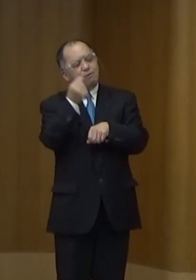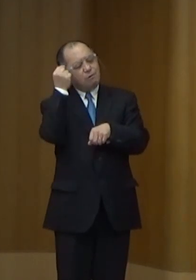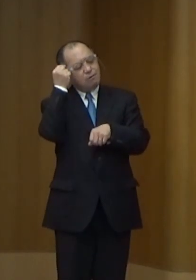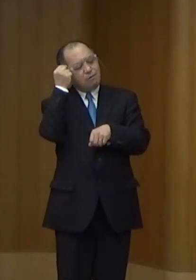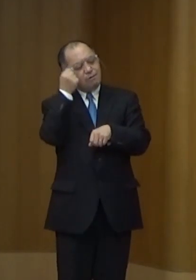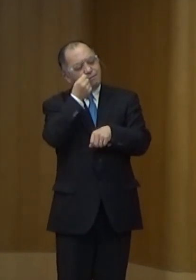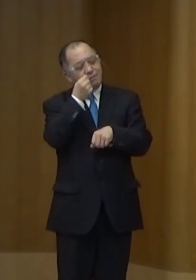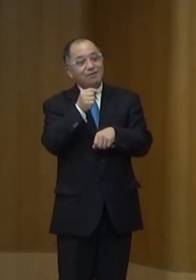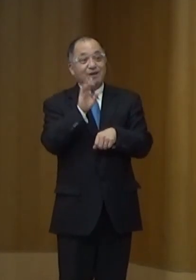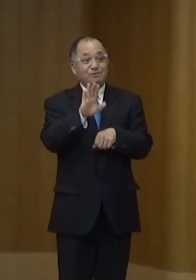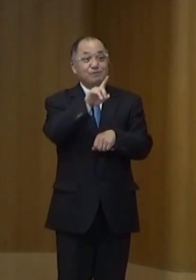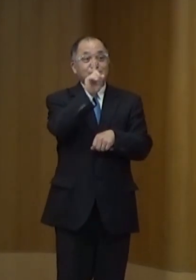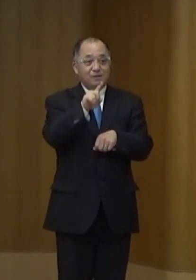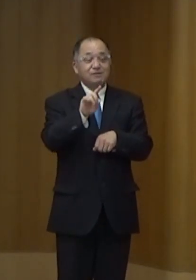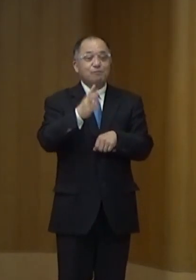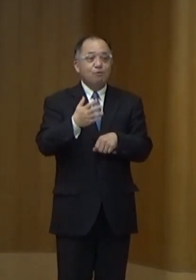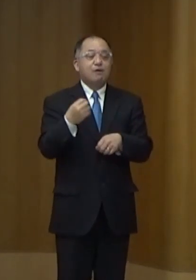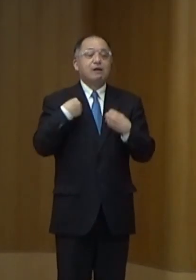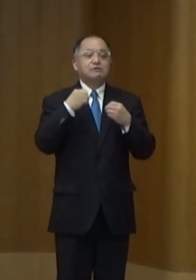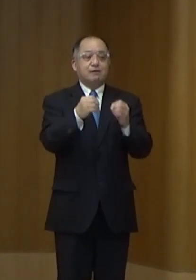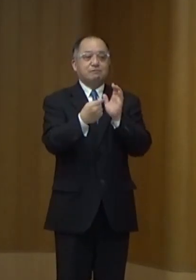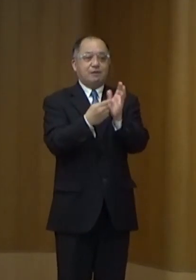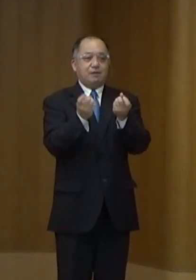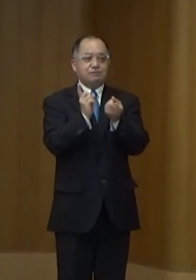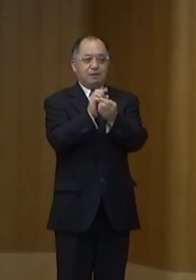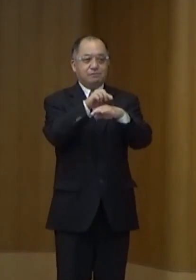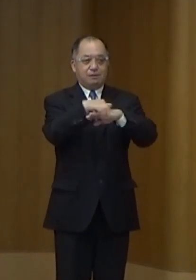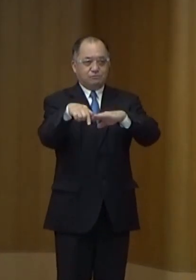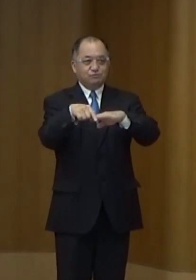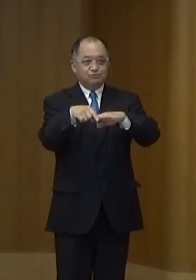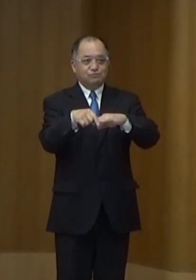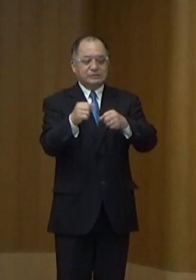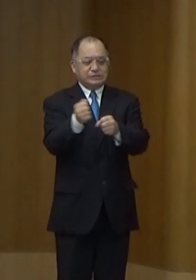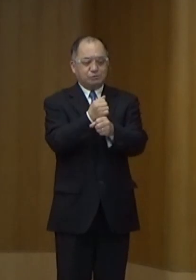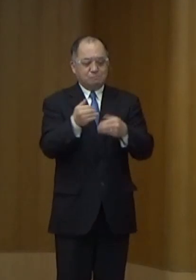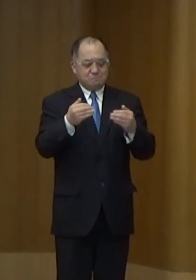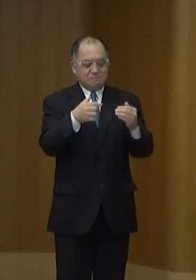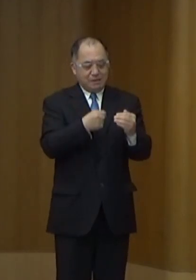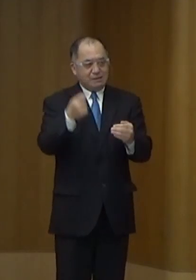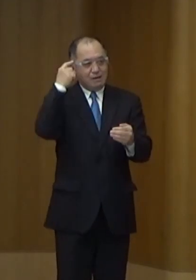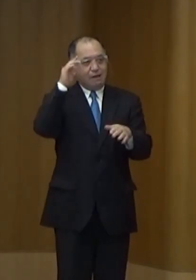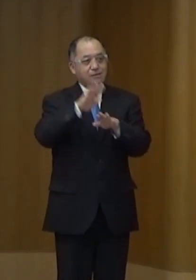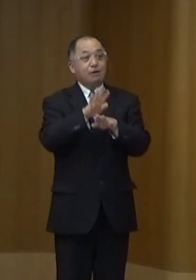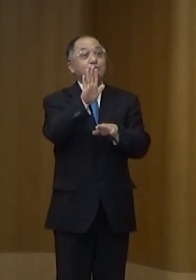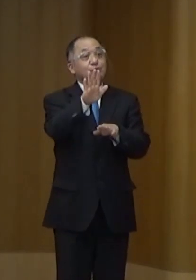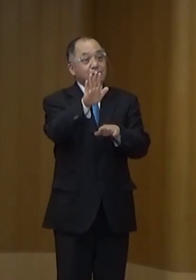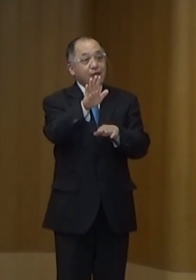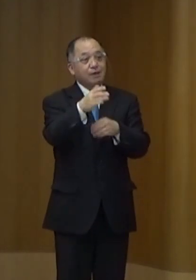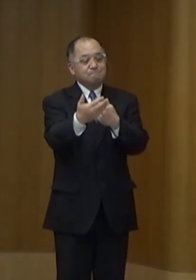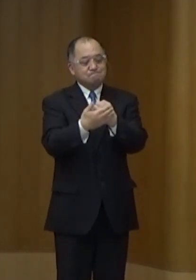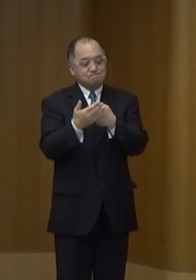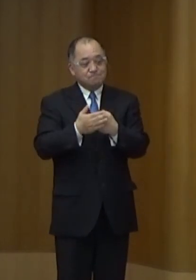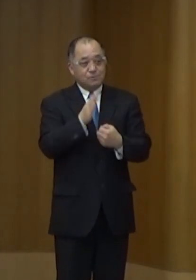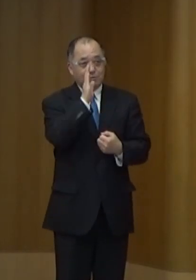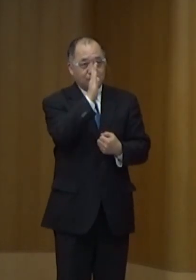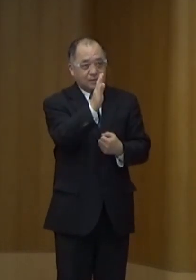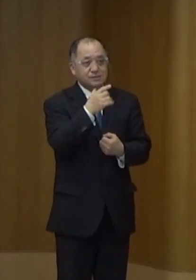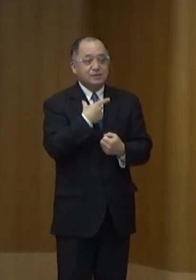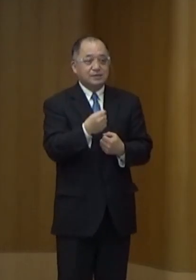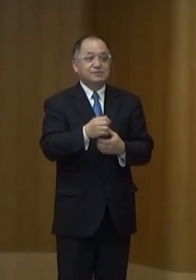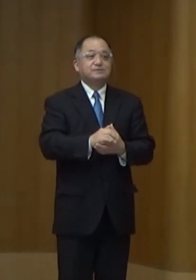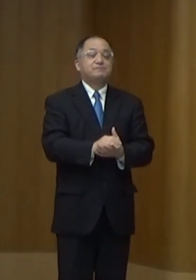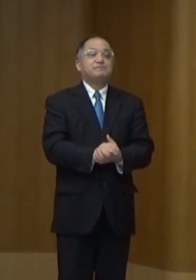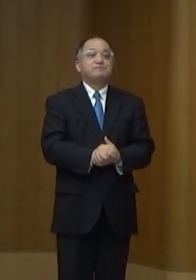かもしれませんが、感染対策を徹底した上で事業を進めたいという趣旨にご理解ご協力をいただければというふうに思います